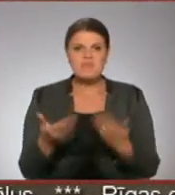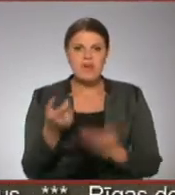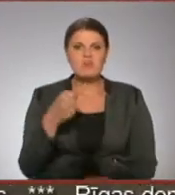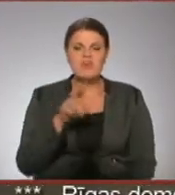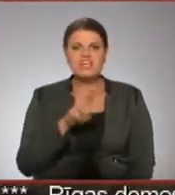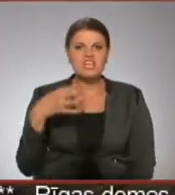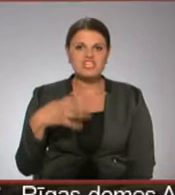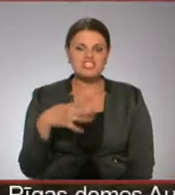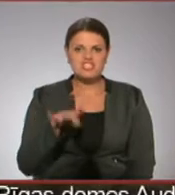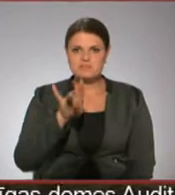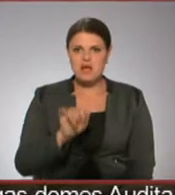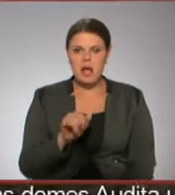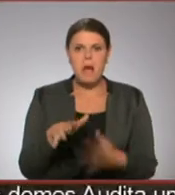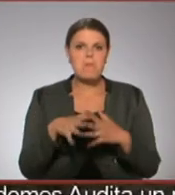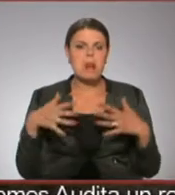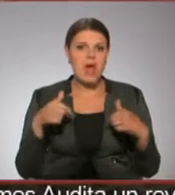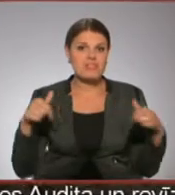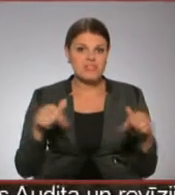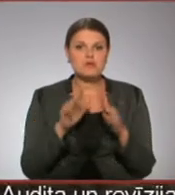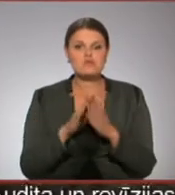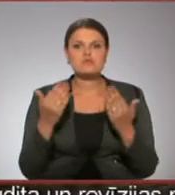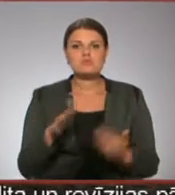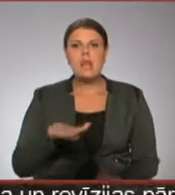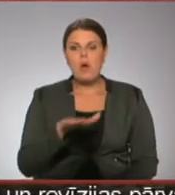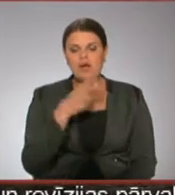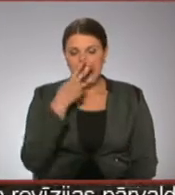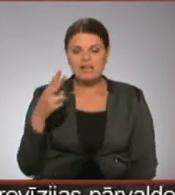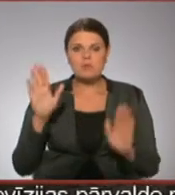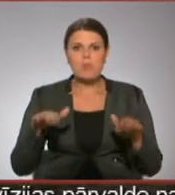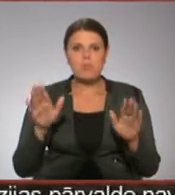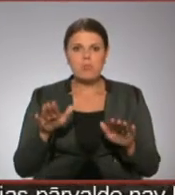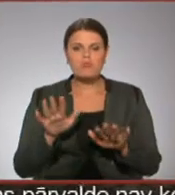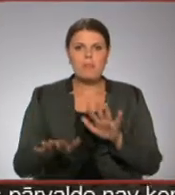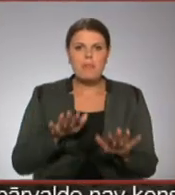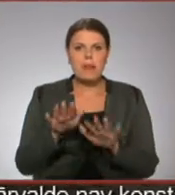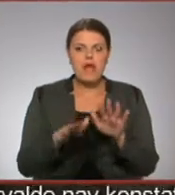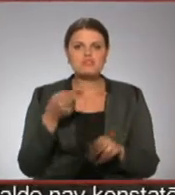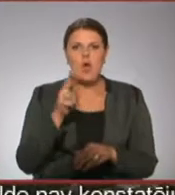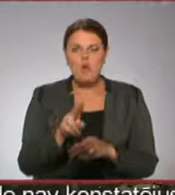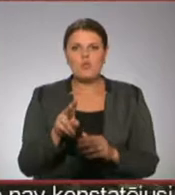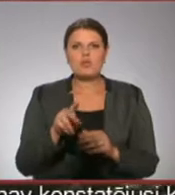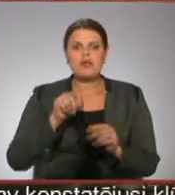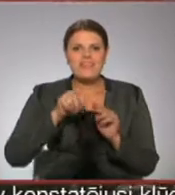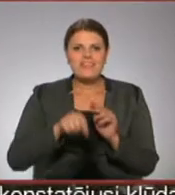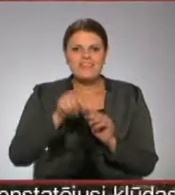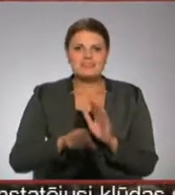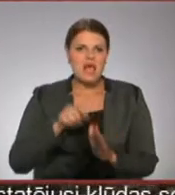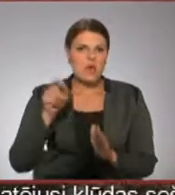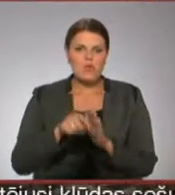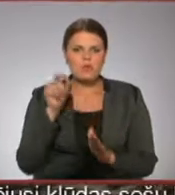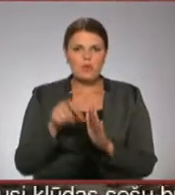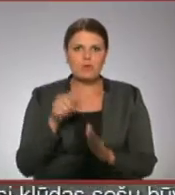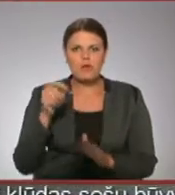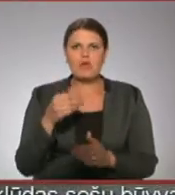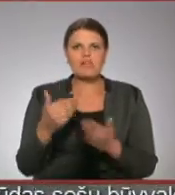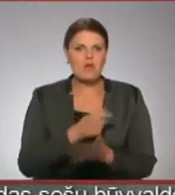nekā 40 hektāru platībā. Šobrīd uz lauka to vien redz kā putnu plēznu nospiedumus un izraustītus pupu dīkstus. Pārsēt pupas diez